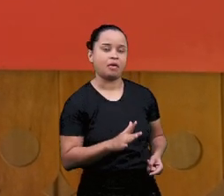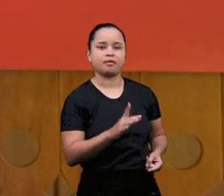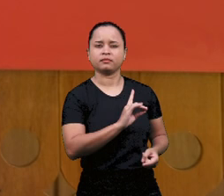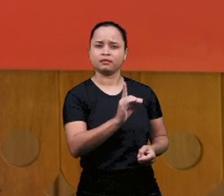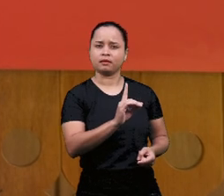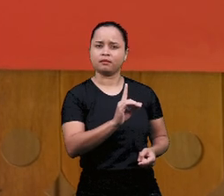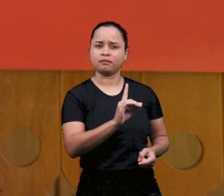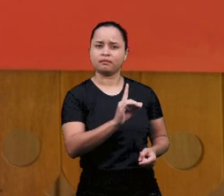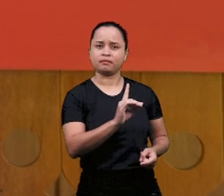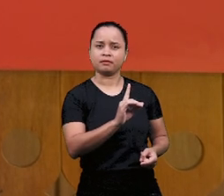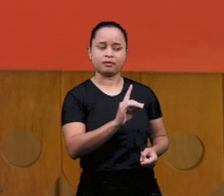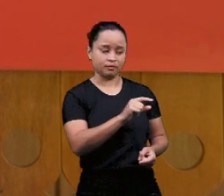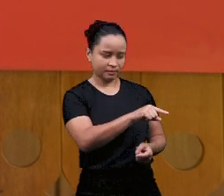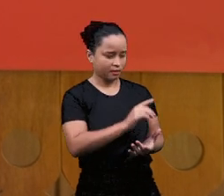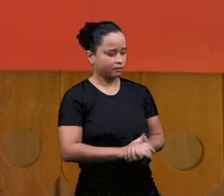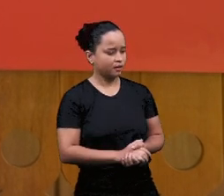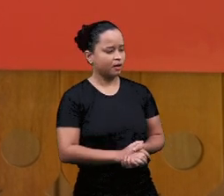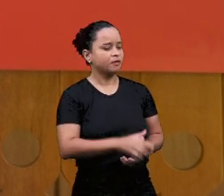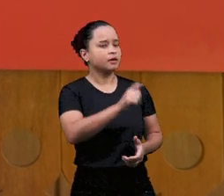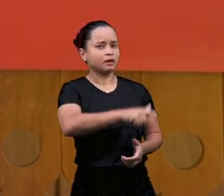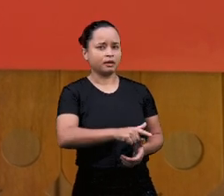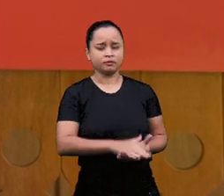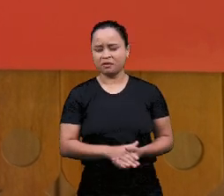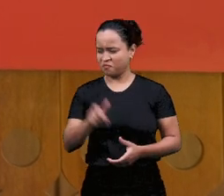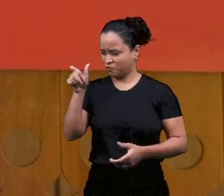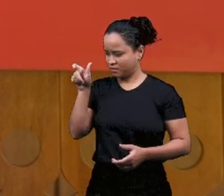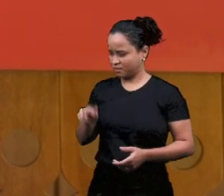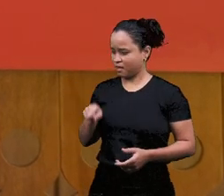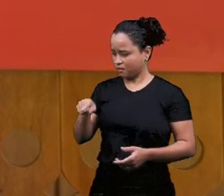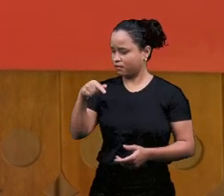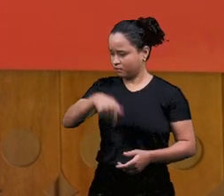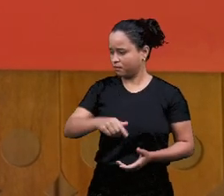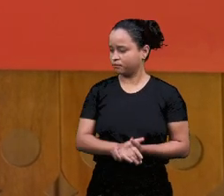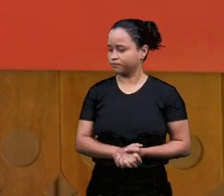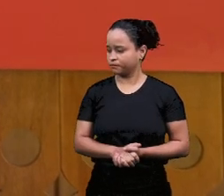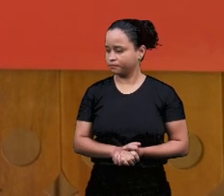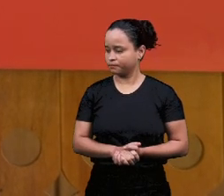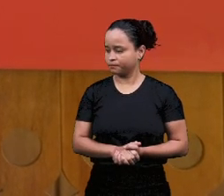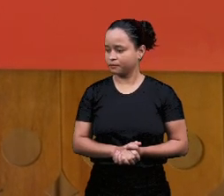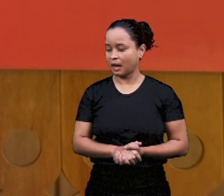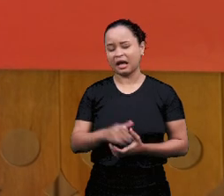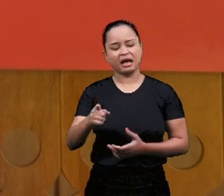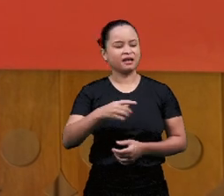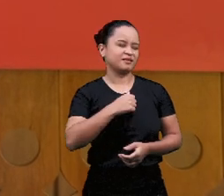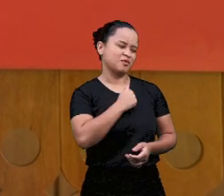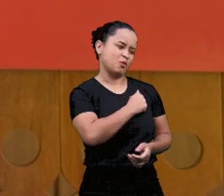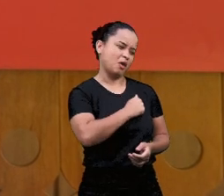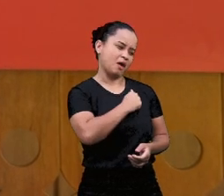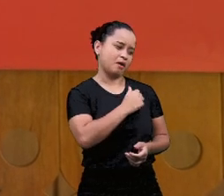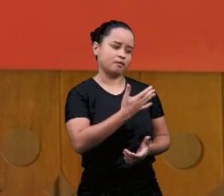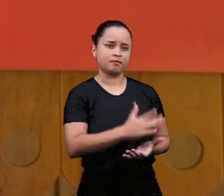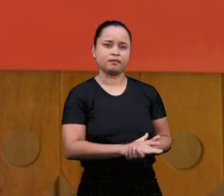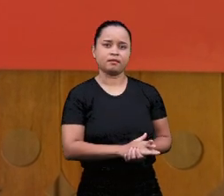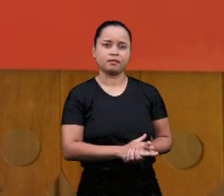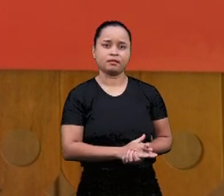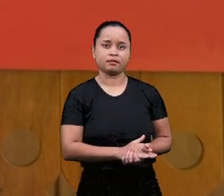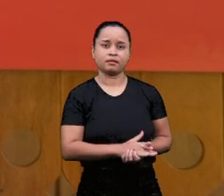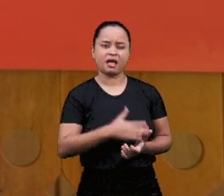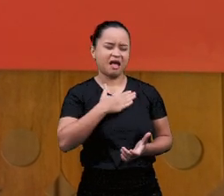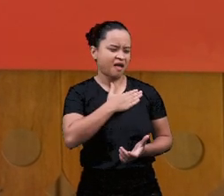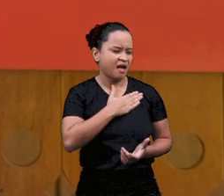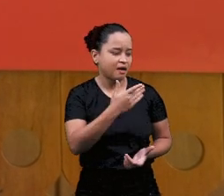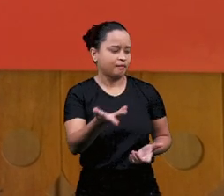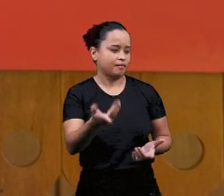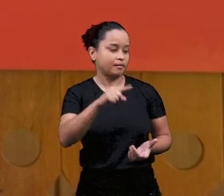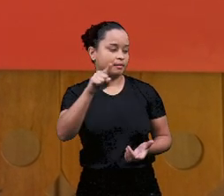aider, voir la pythonisse, il a dit, oh, viens avec moi. Non, Samuel me manque.